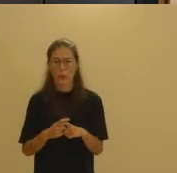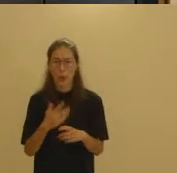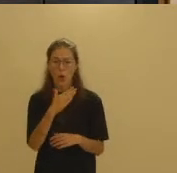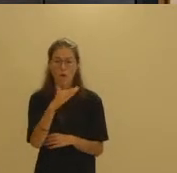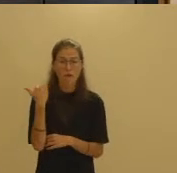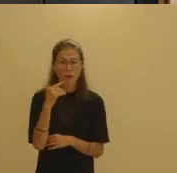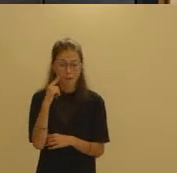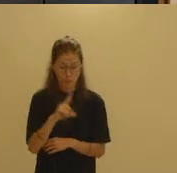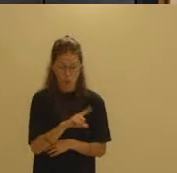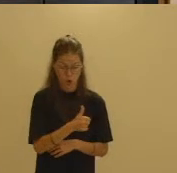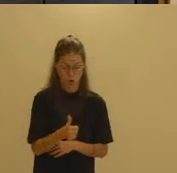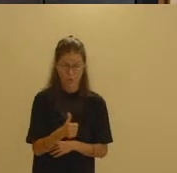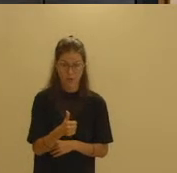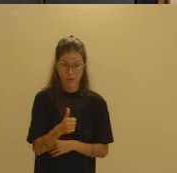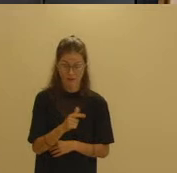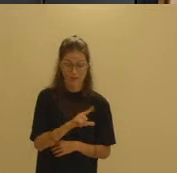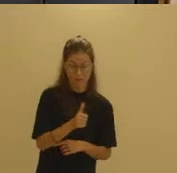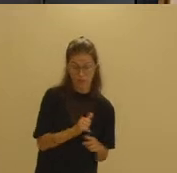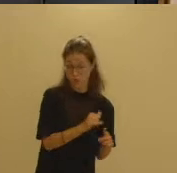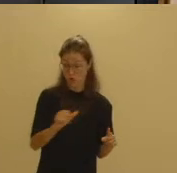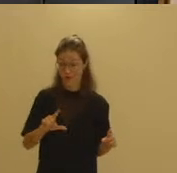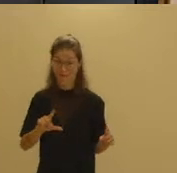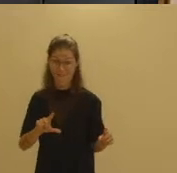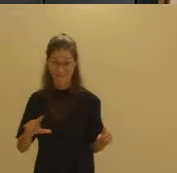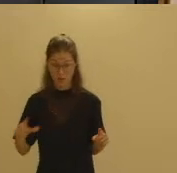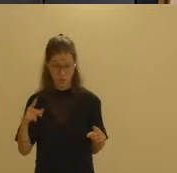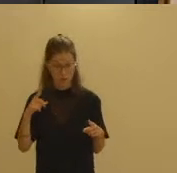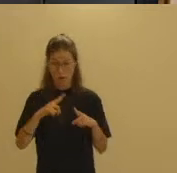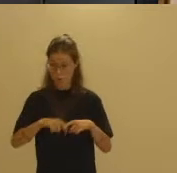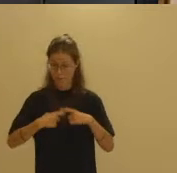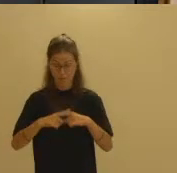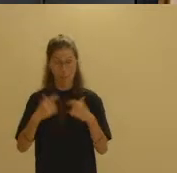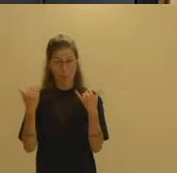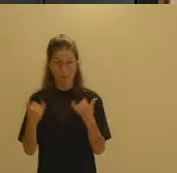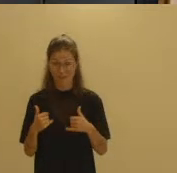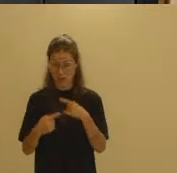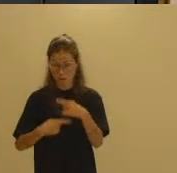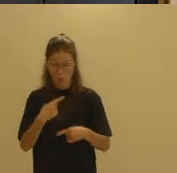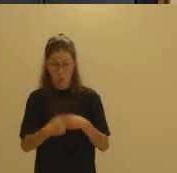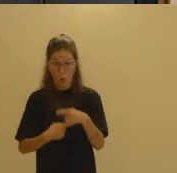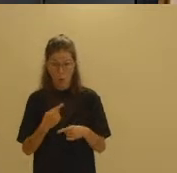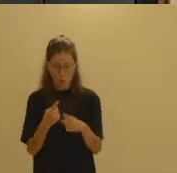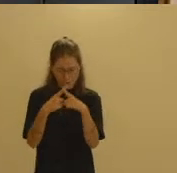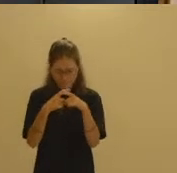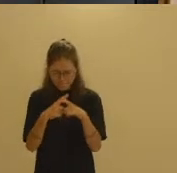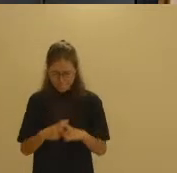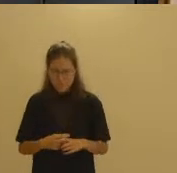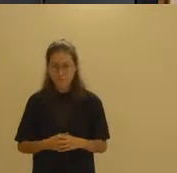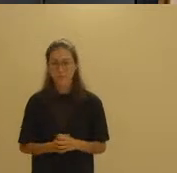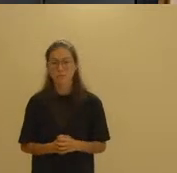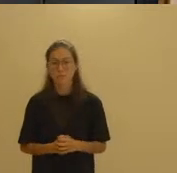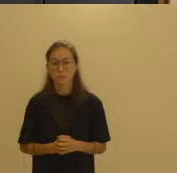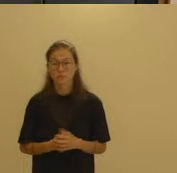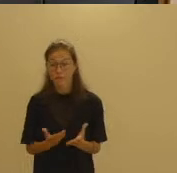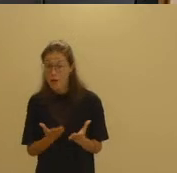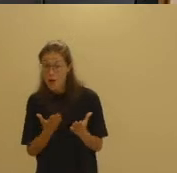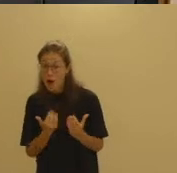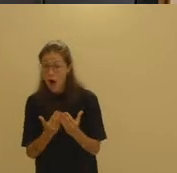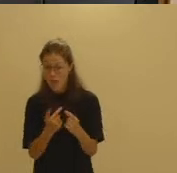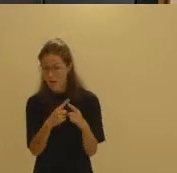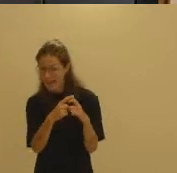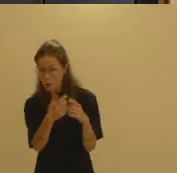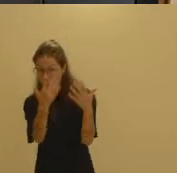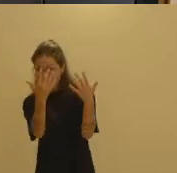2021 à 2023. Il est en cours de finalisation. Dans cette attente, il